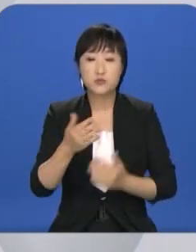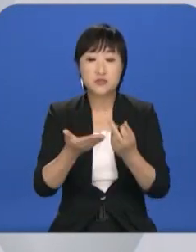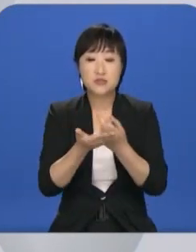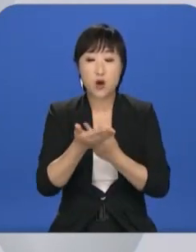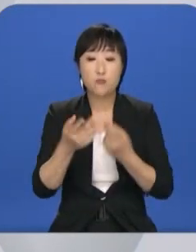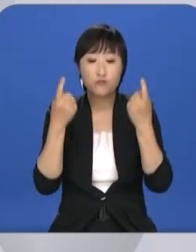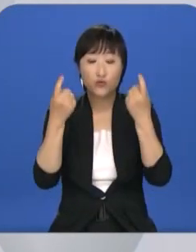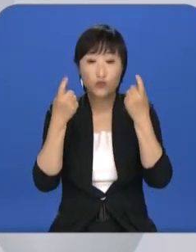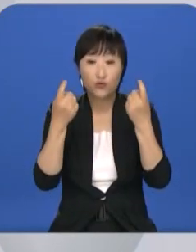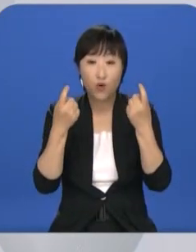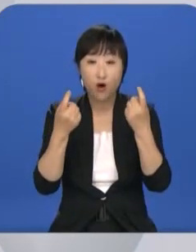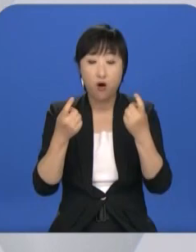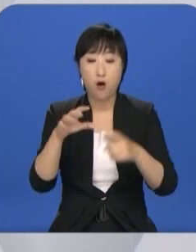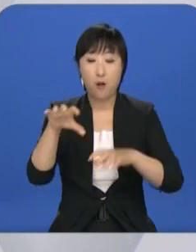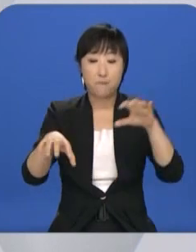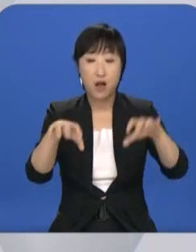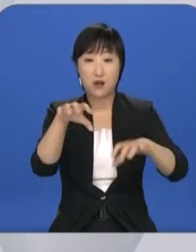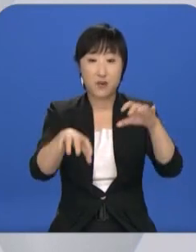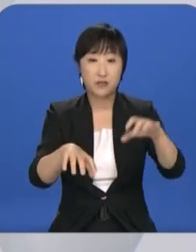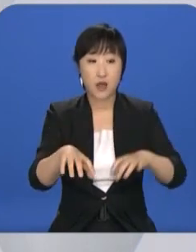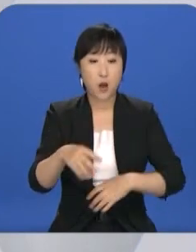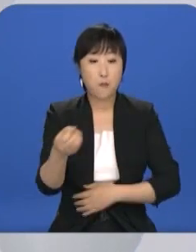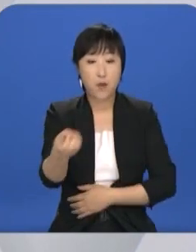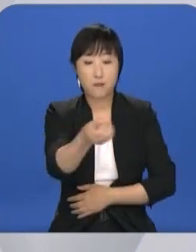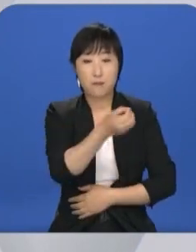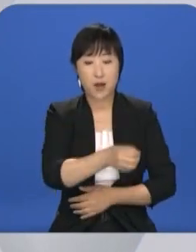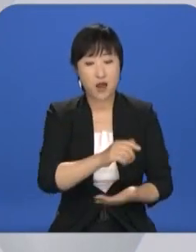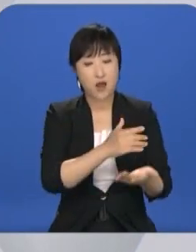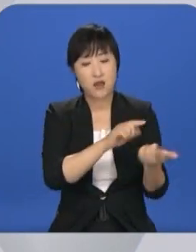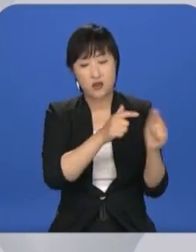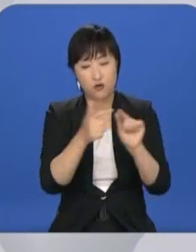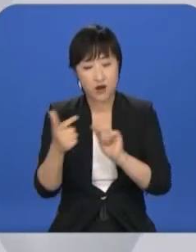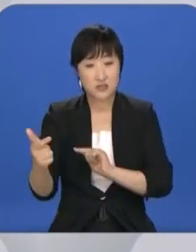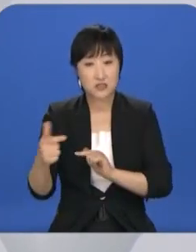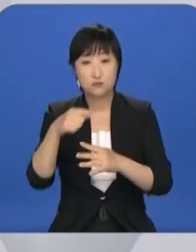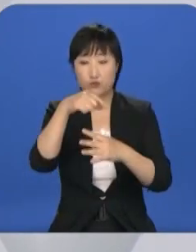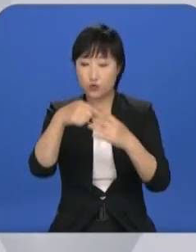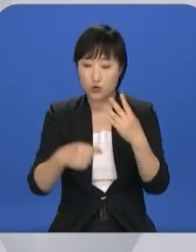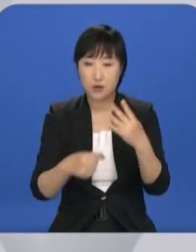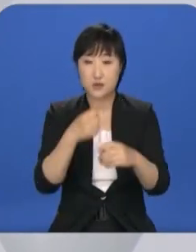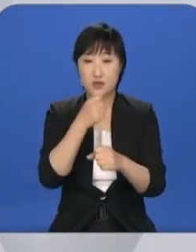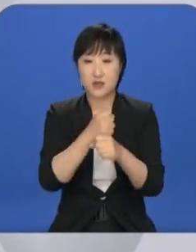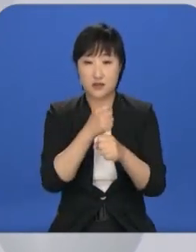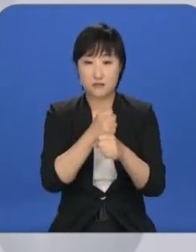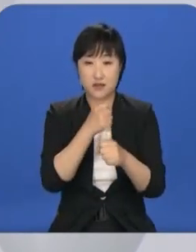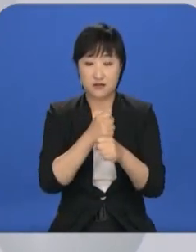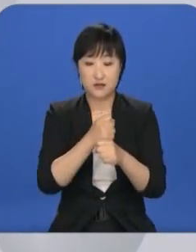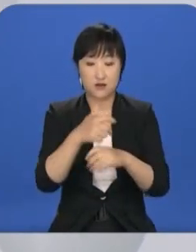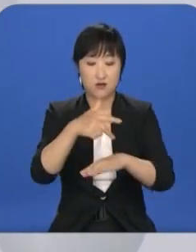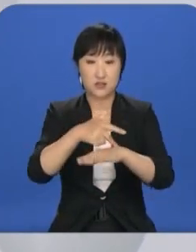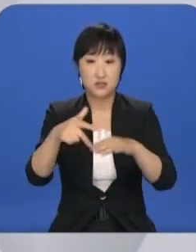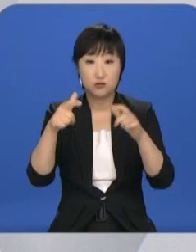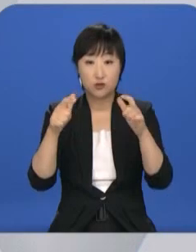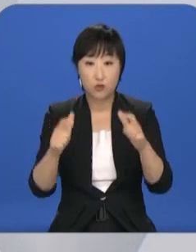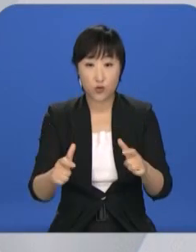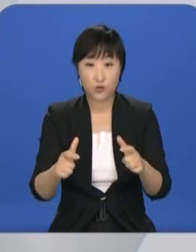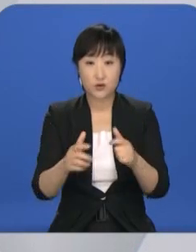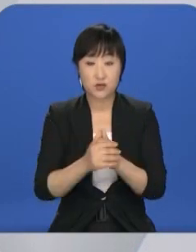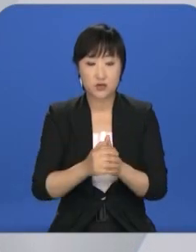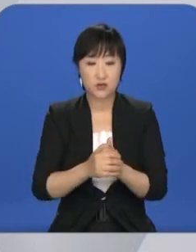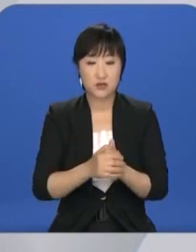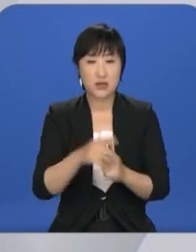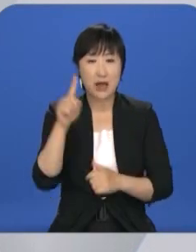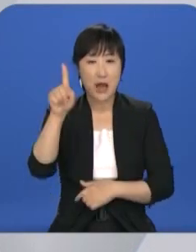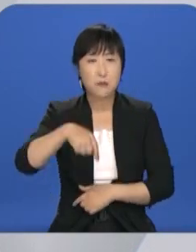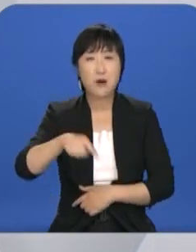투어, 마을 단위 공정 관광 등 다양한 프로그램을 마련해서 진도를